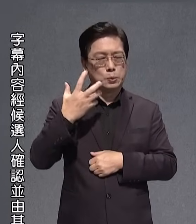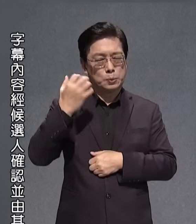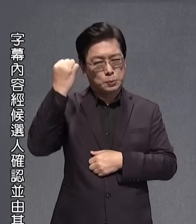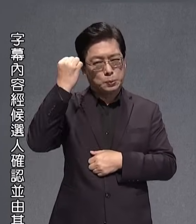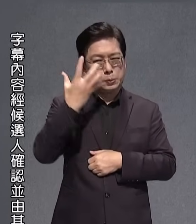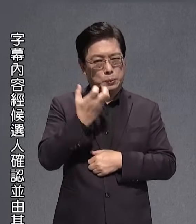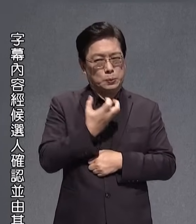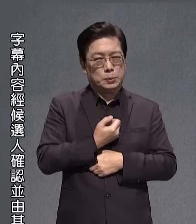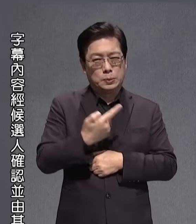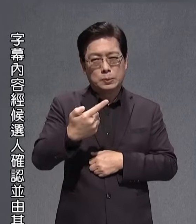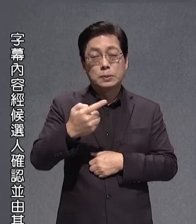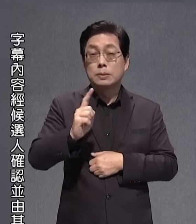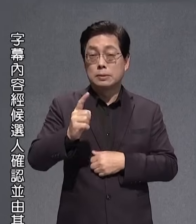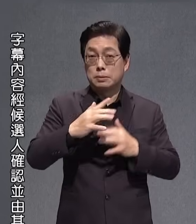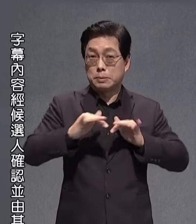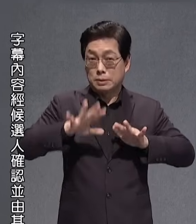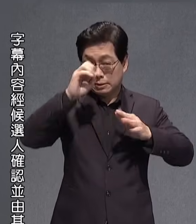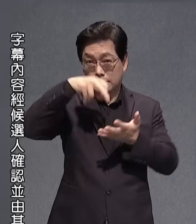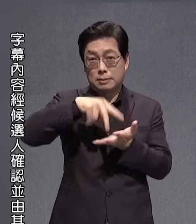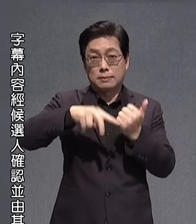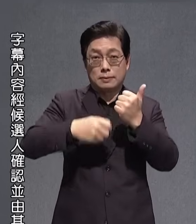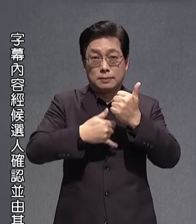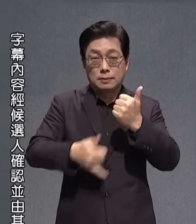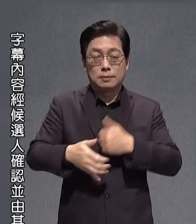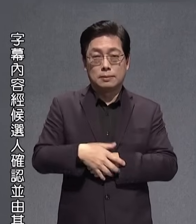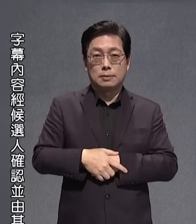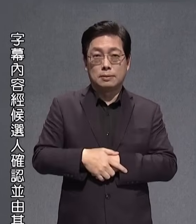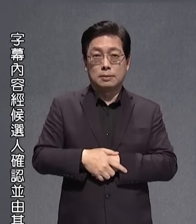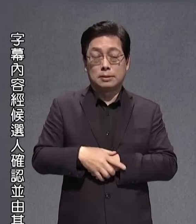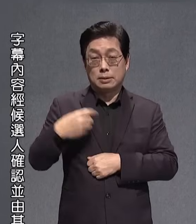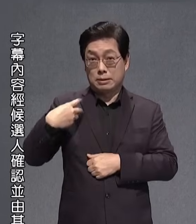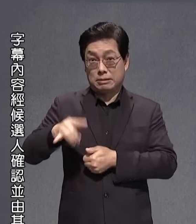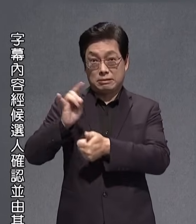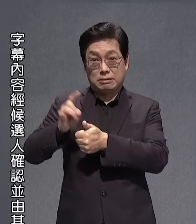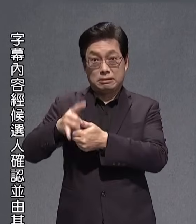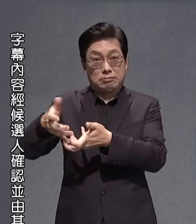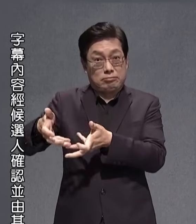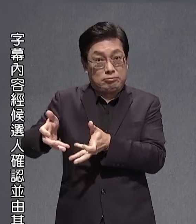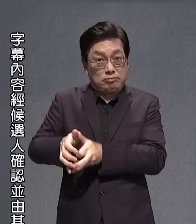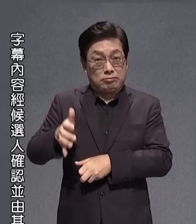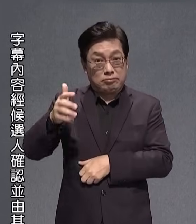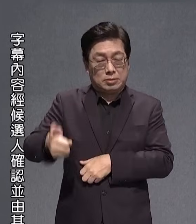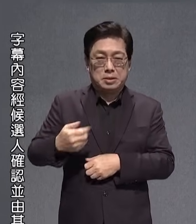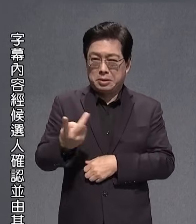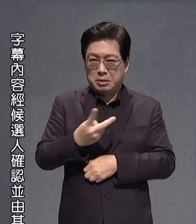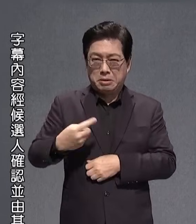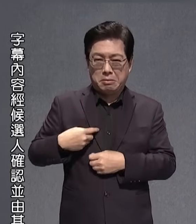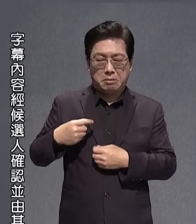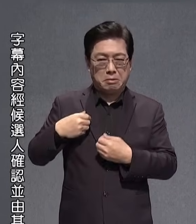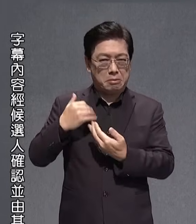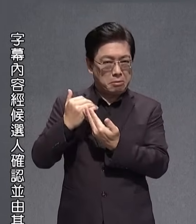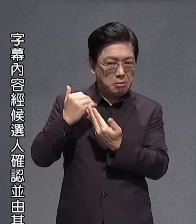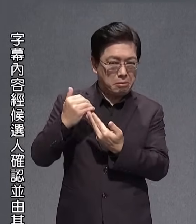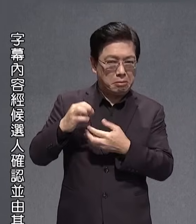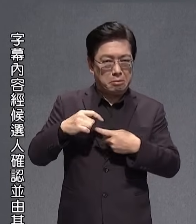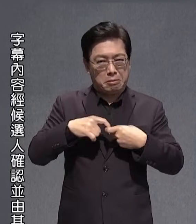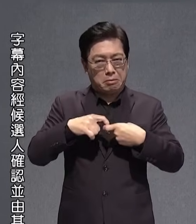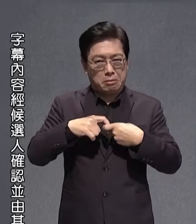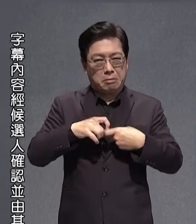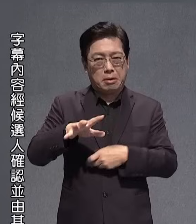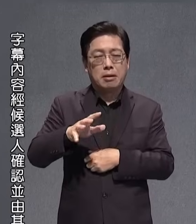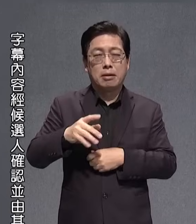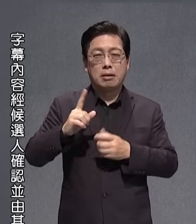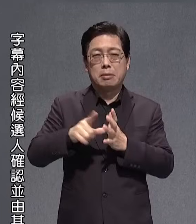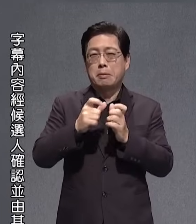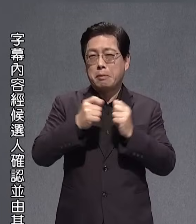的，是民进党立委，既然甲诈欺集团哥哥敌啦，大家嘛看到，